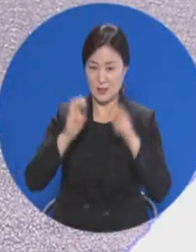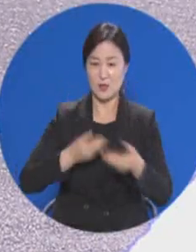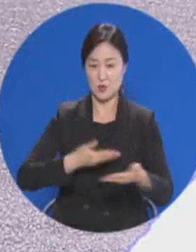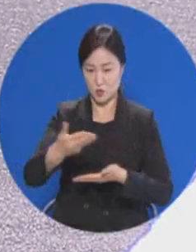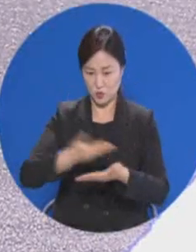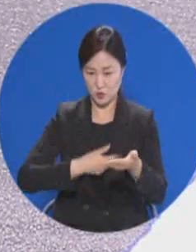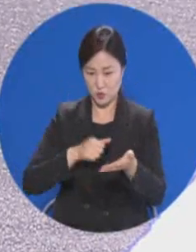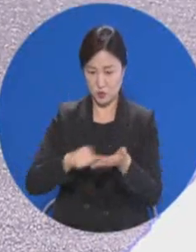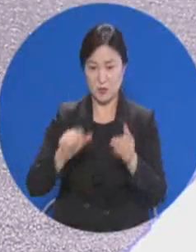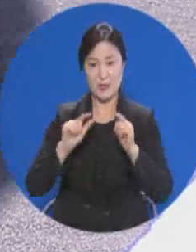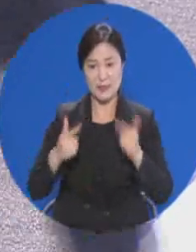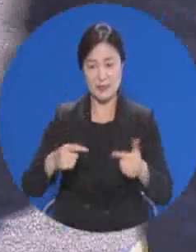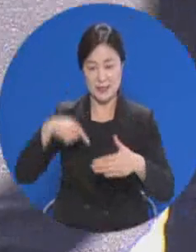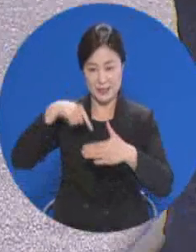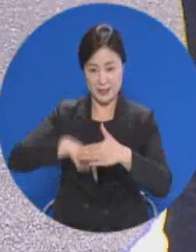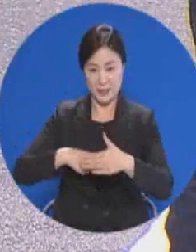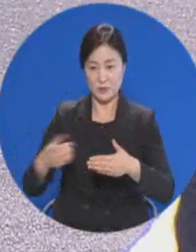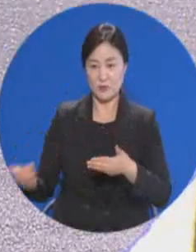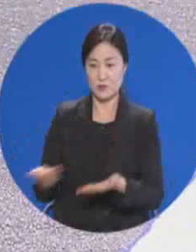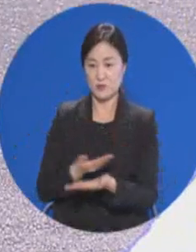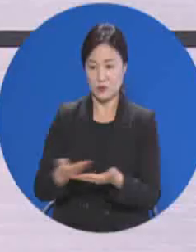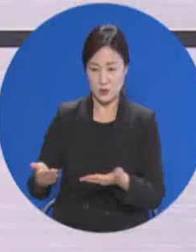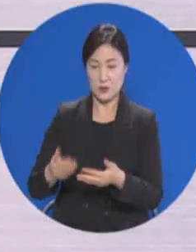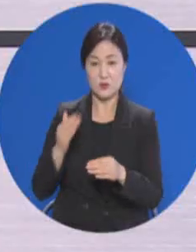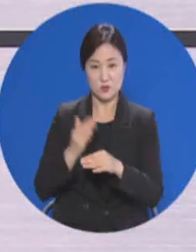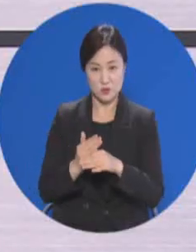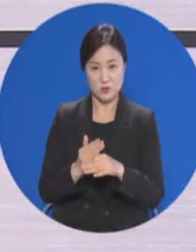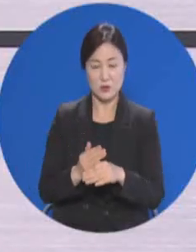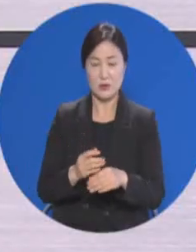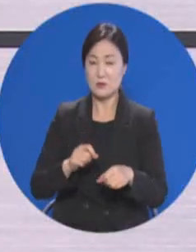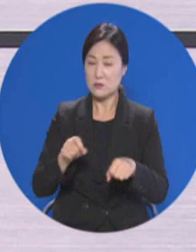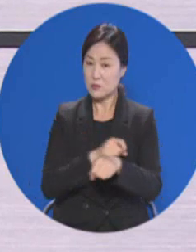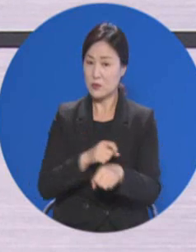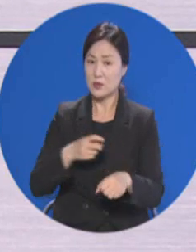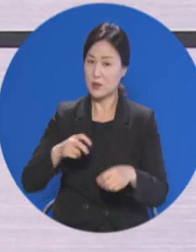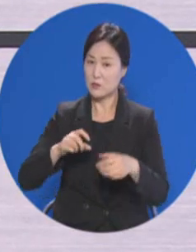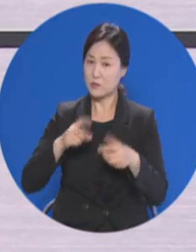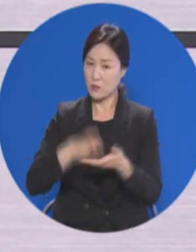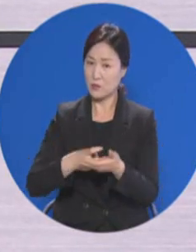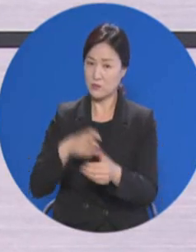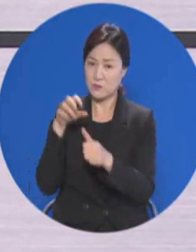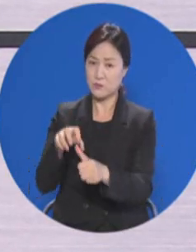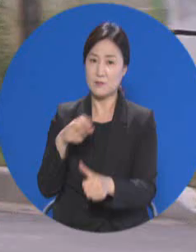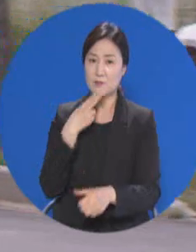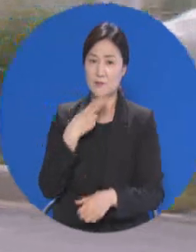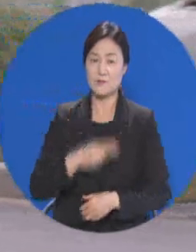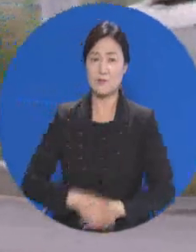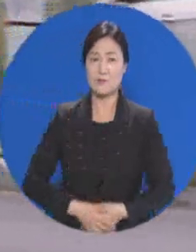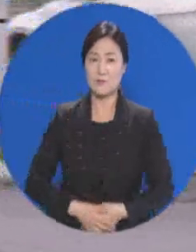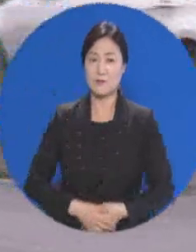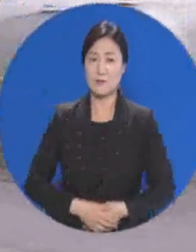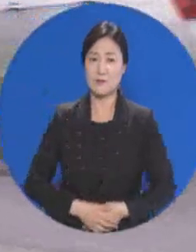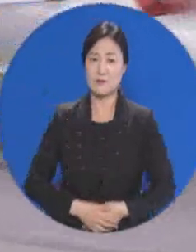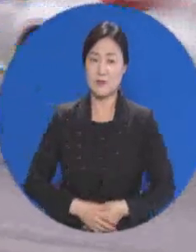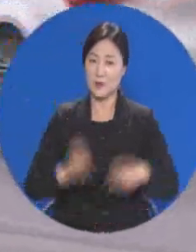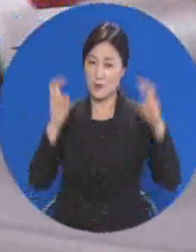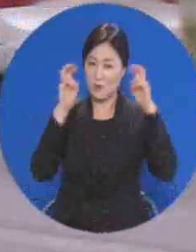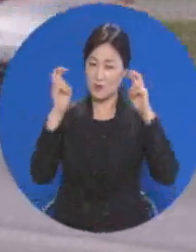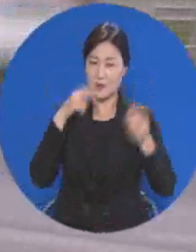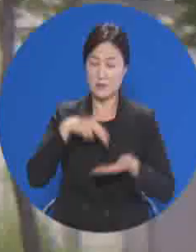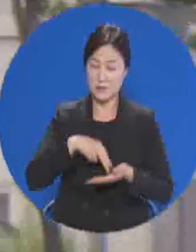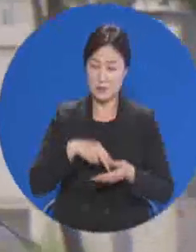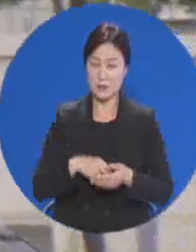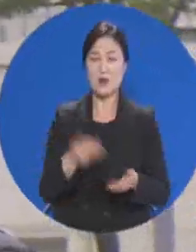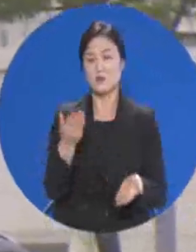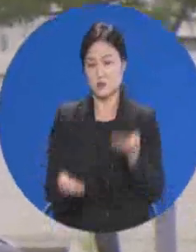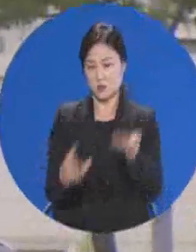화물이 아닌 내수 화물만 반출입시켜도 별다른 규제를 받지 않고 있습니다. 일부 업계 관계자들은